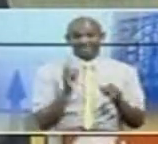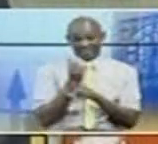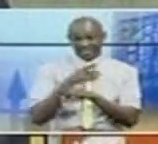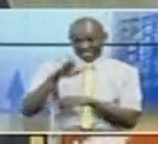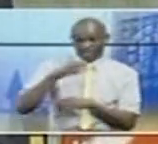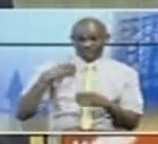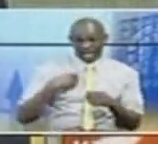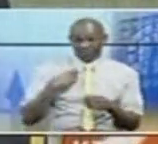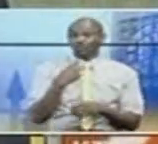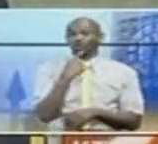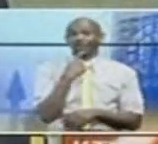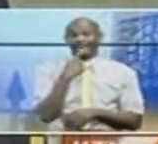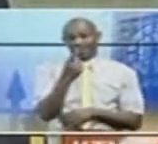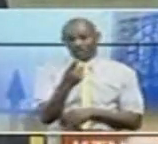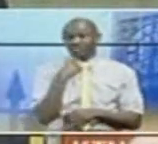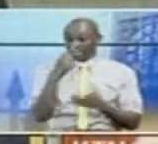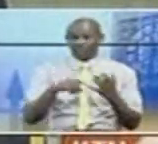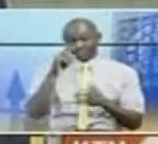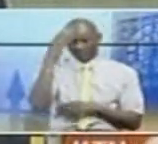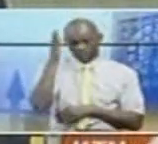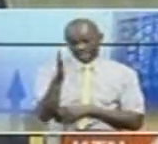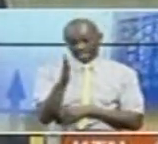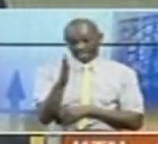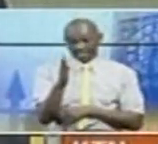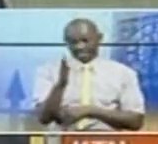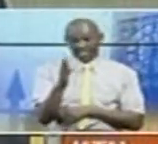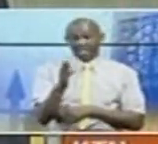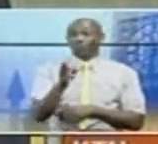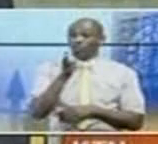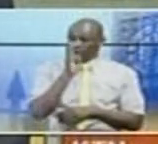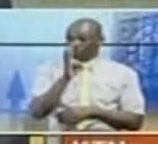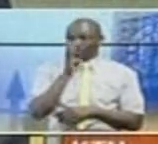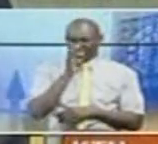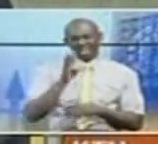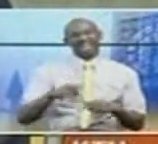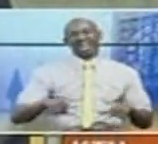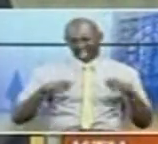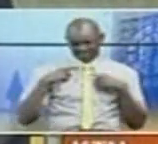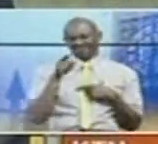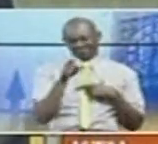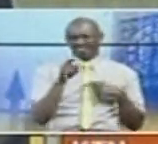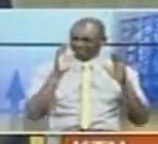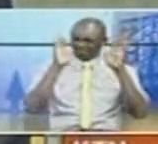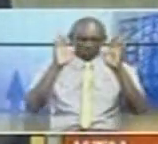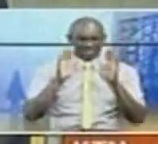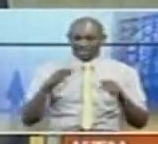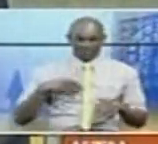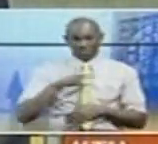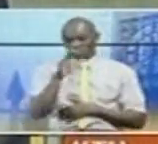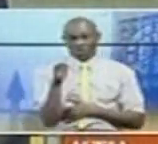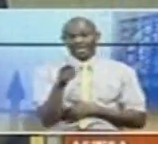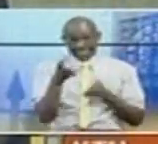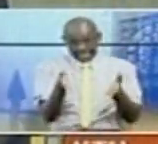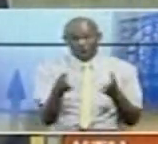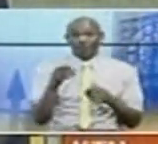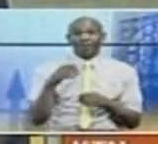tuelekee katika sehemu ya Turkana ambako kama unavyofahamu mtazamaji kwamba maji ni uhai kwa binadamu wote, na sasa